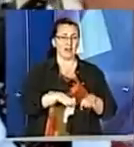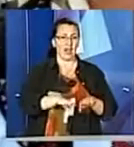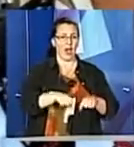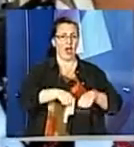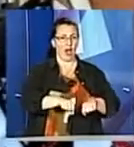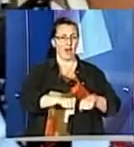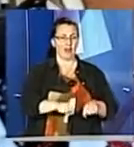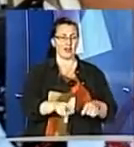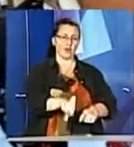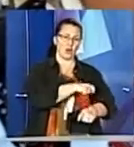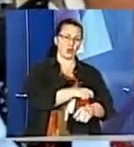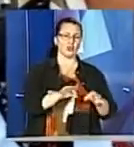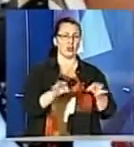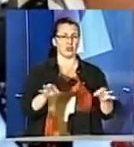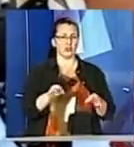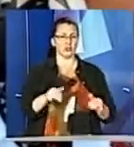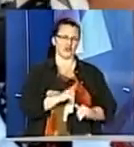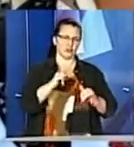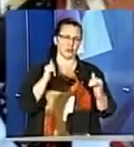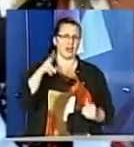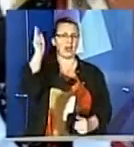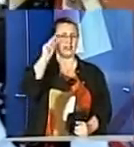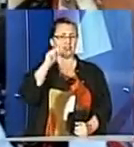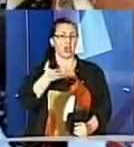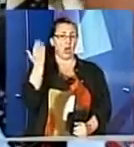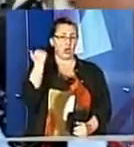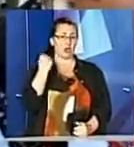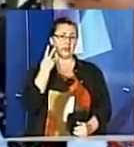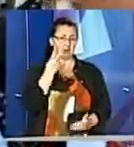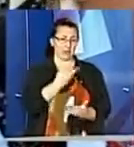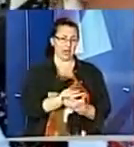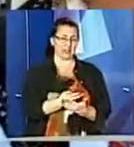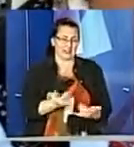молоде знало, щоб вчилося, щоб розвивало. Колись, бачите, тепер